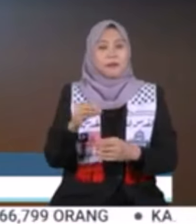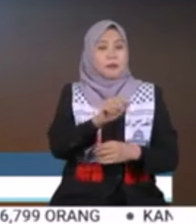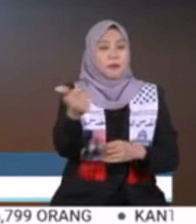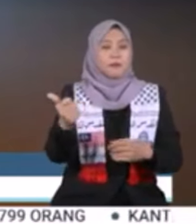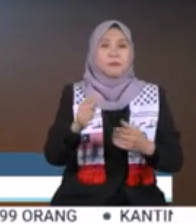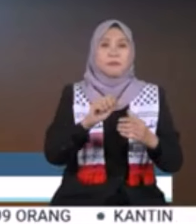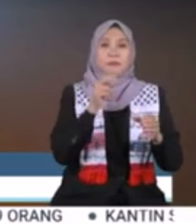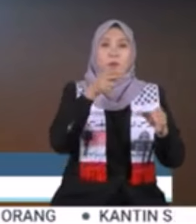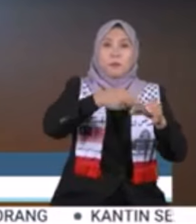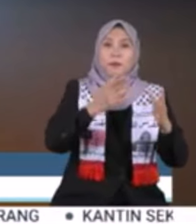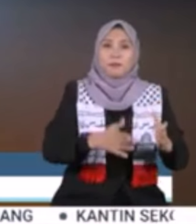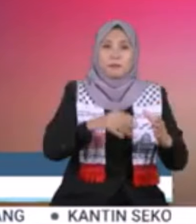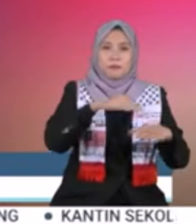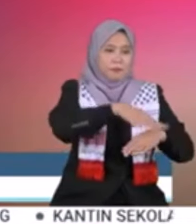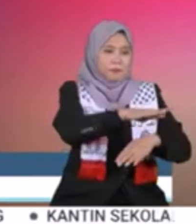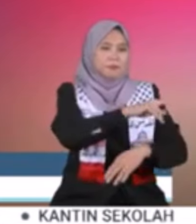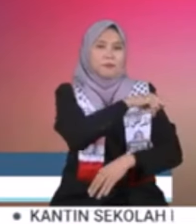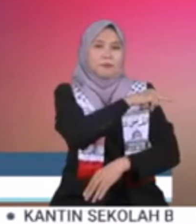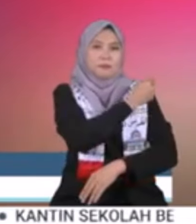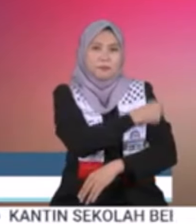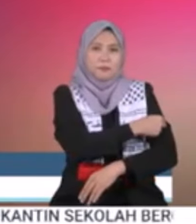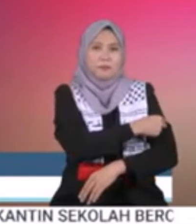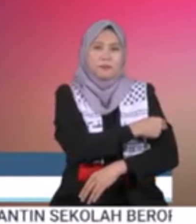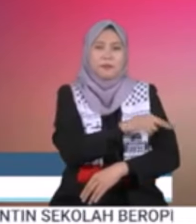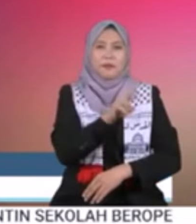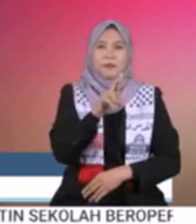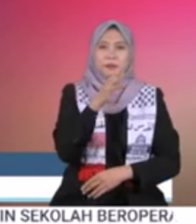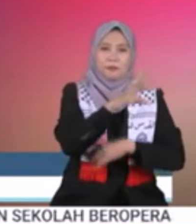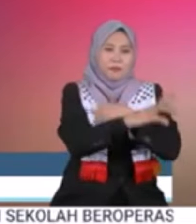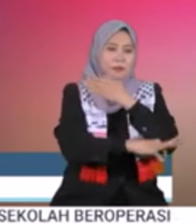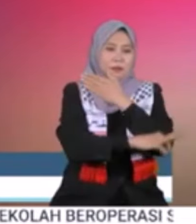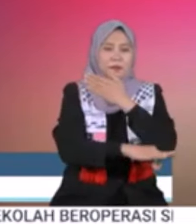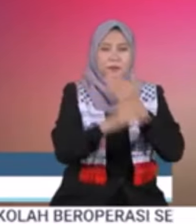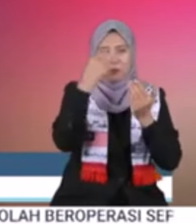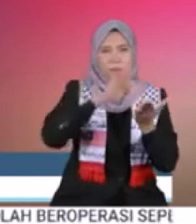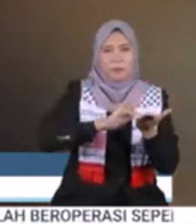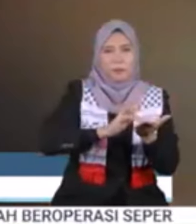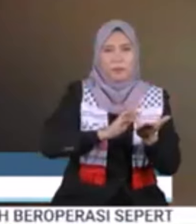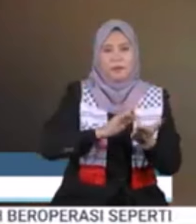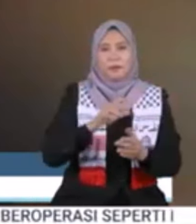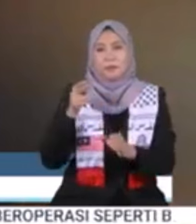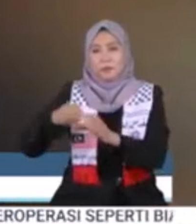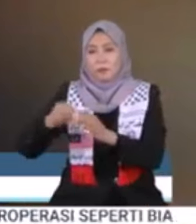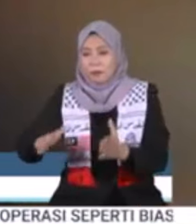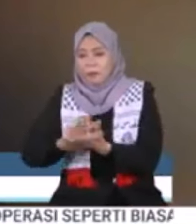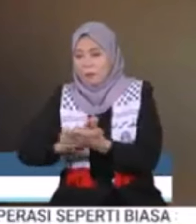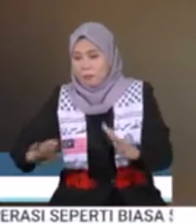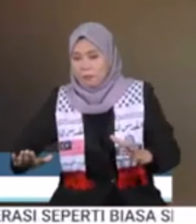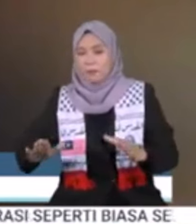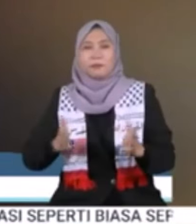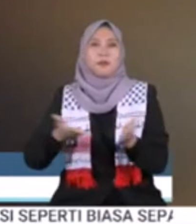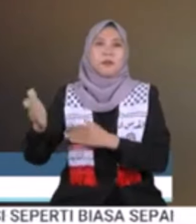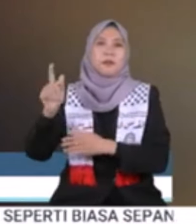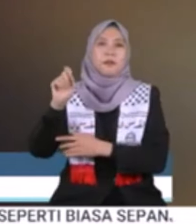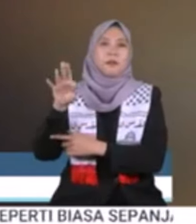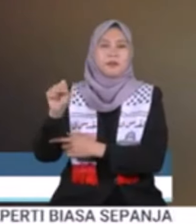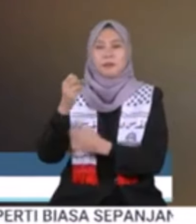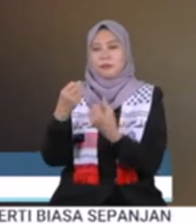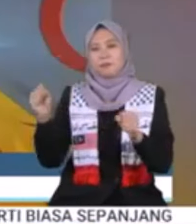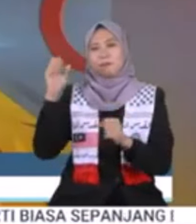ke Hospital Tuanku Jaafar Seremban dan Hospital Rembau untuk rawatan. Manakala penumpang yang selamat dibawa ke TBS menaiki